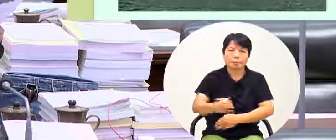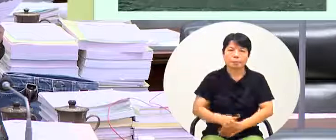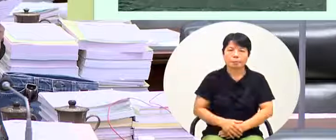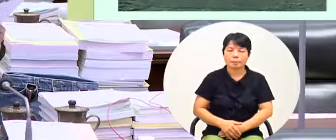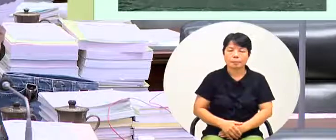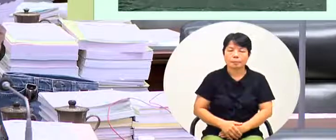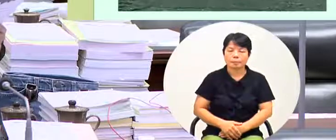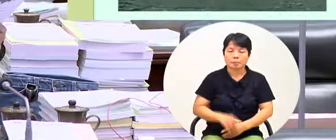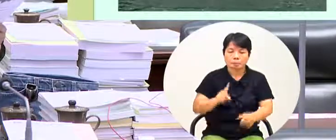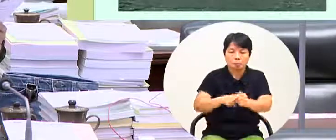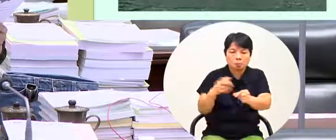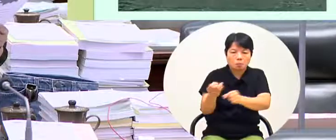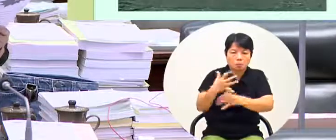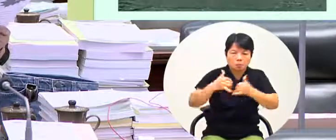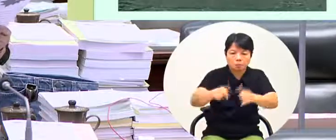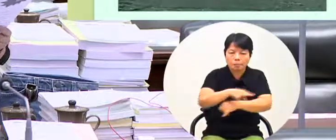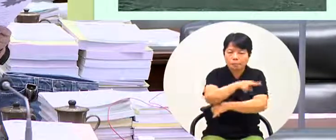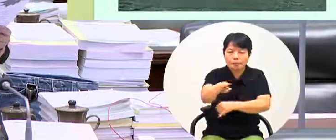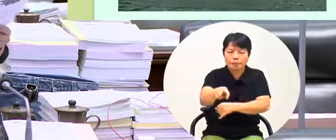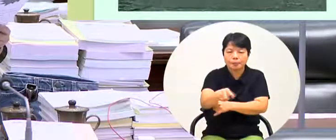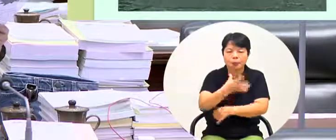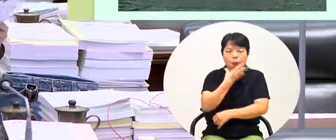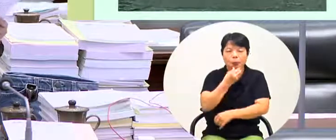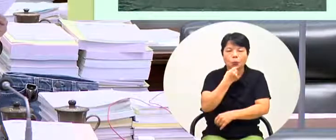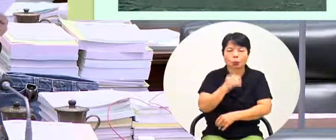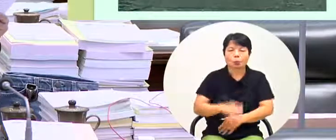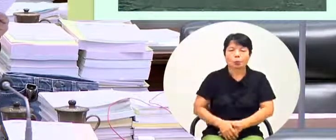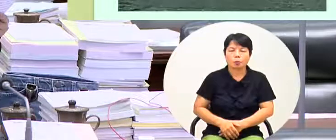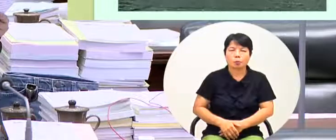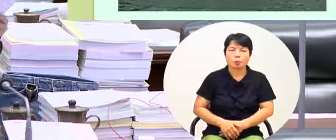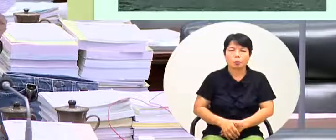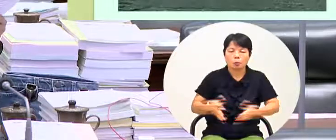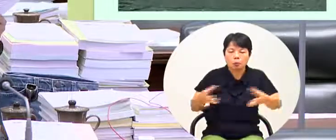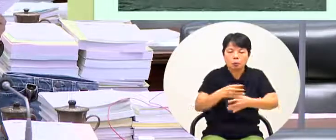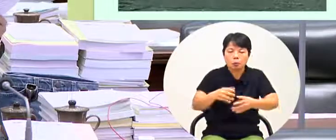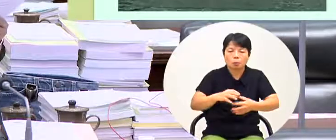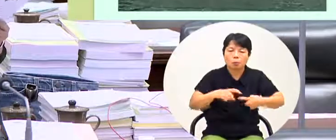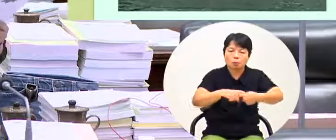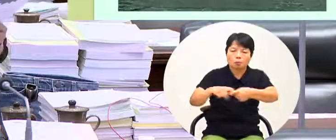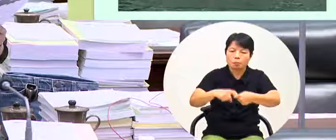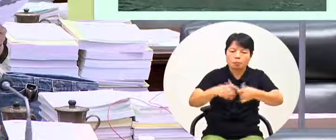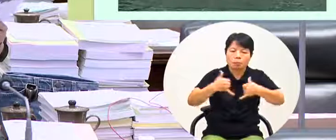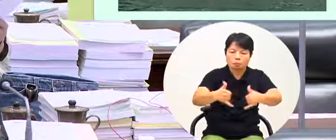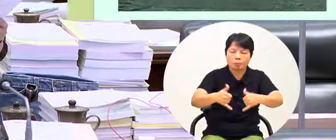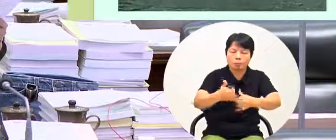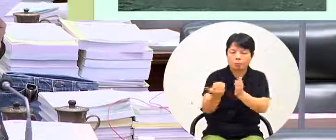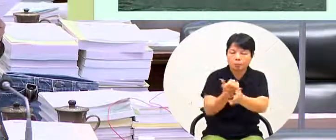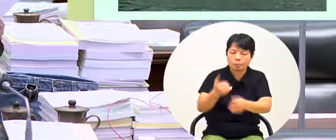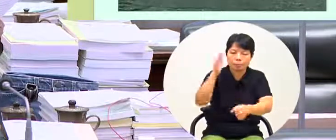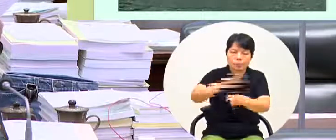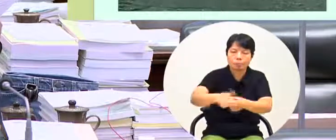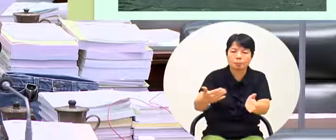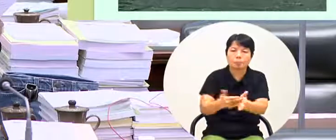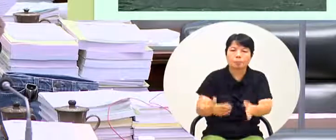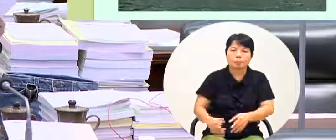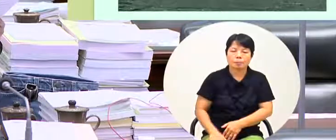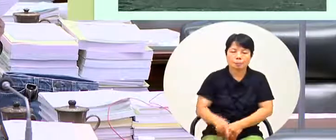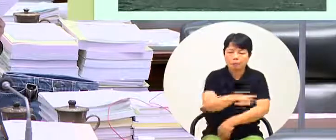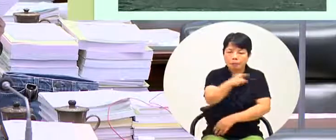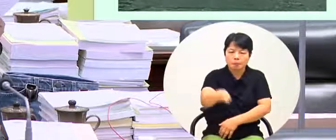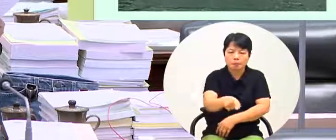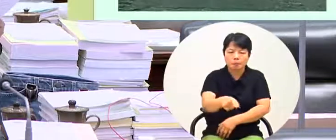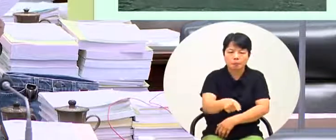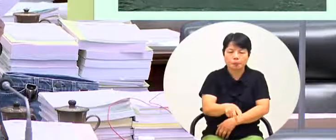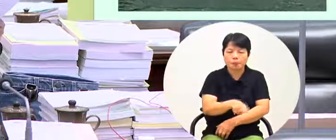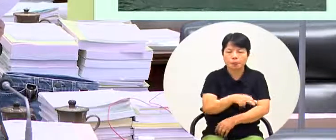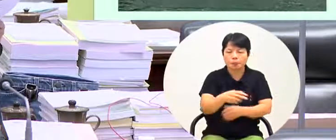啦，还有同盟路是刚刚才补完嘛，同盟路是刚刚补完的，效果就很不错，所以我想以